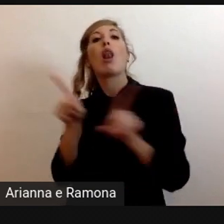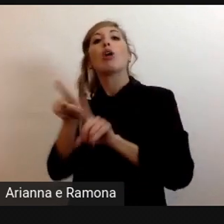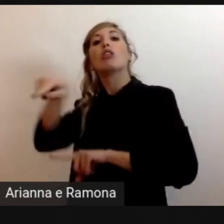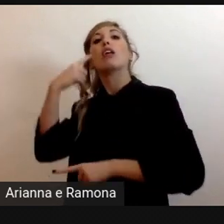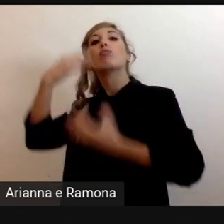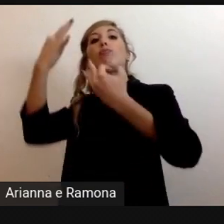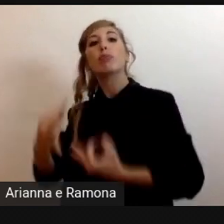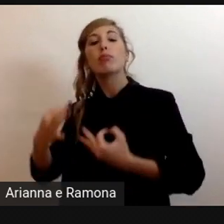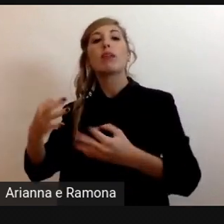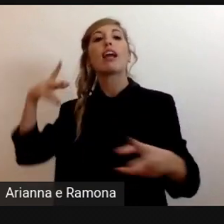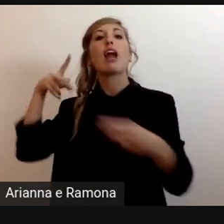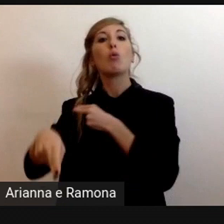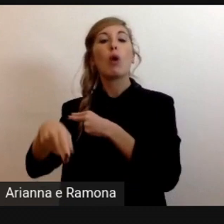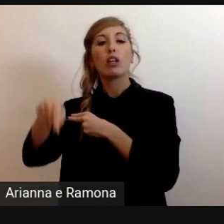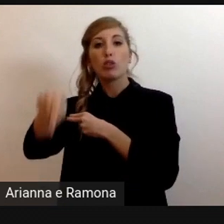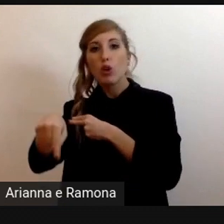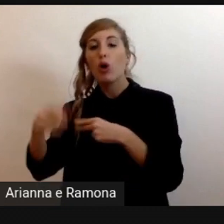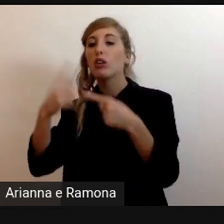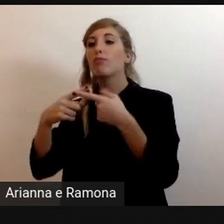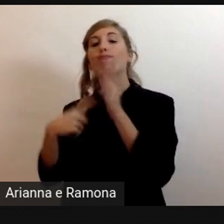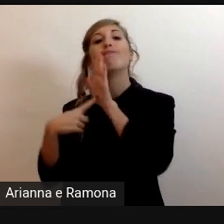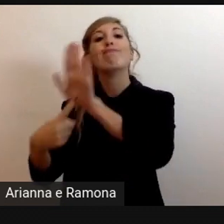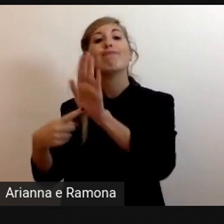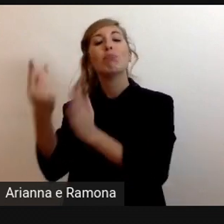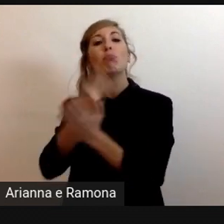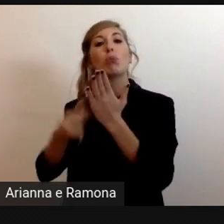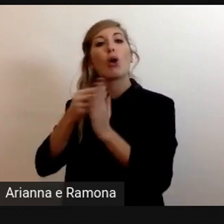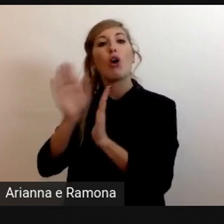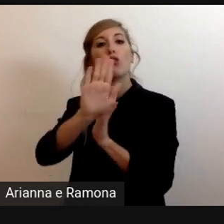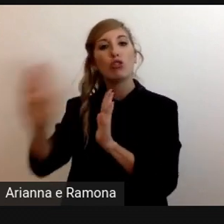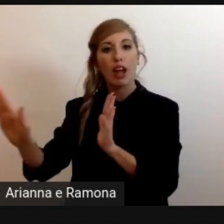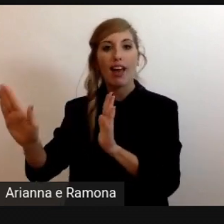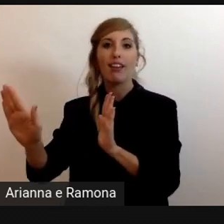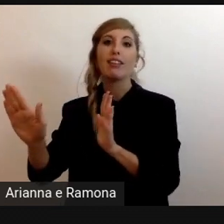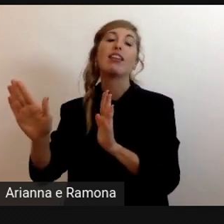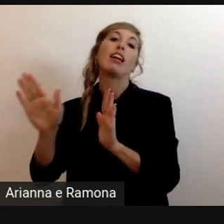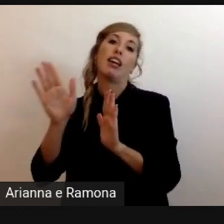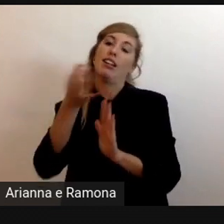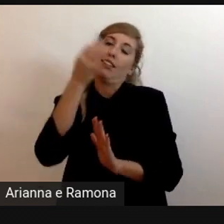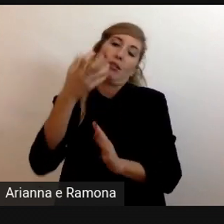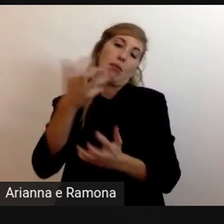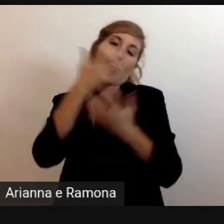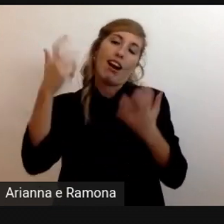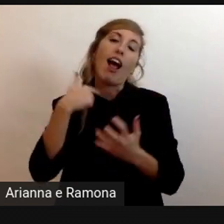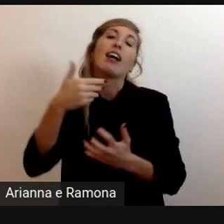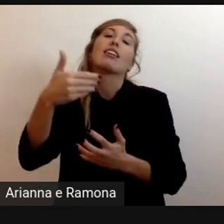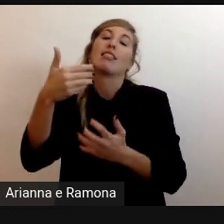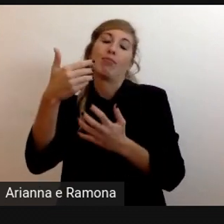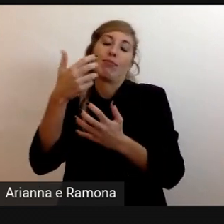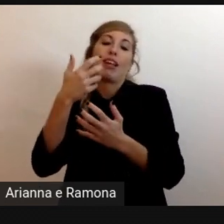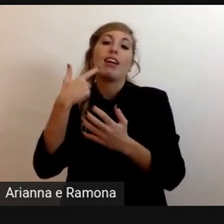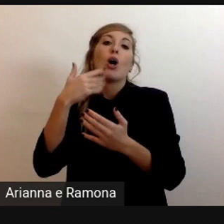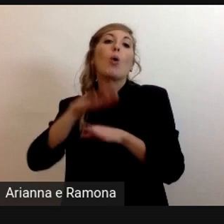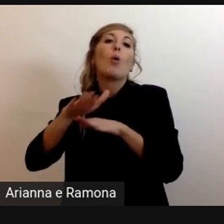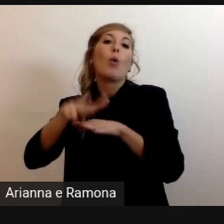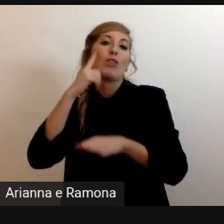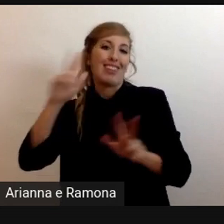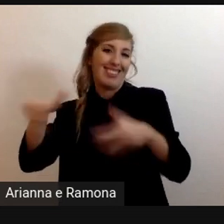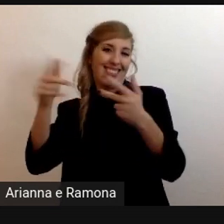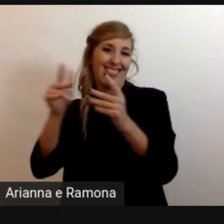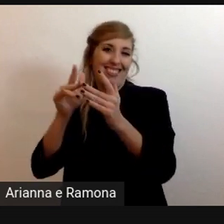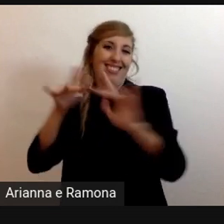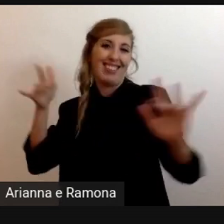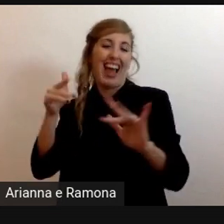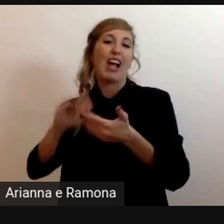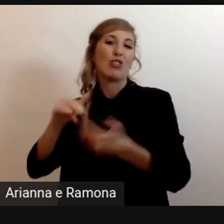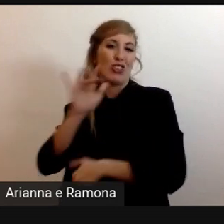o di presentarvi lei e progetti sempre attraverso i canali social delle associazioni per bank